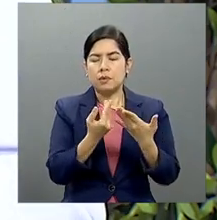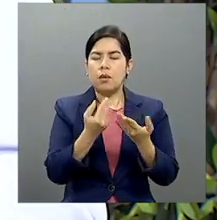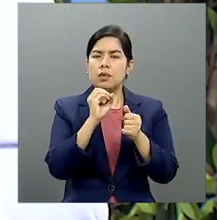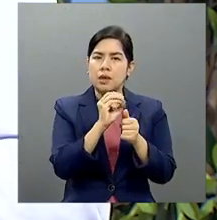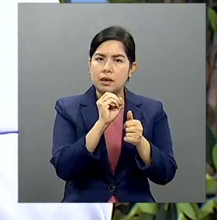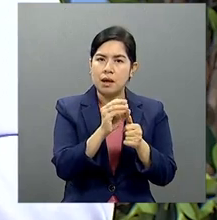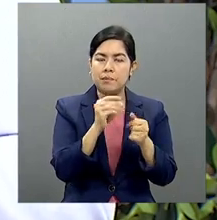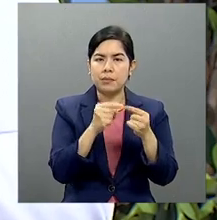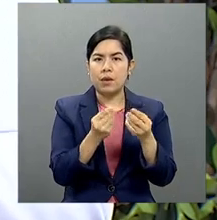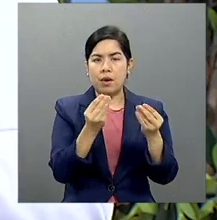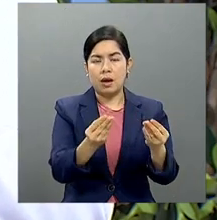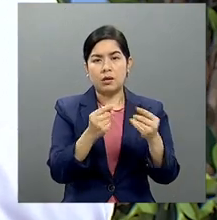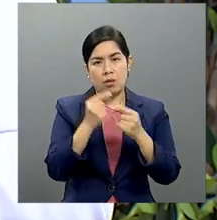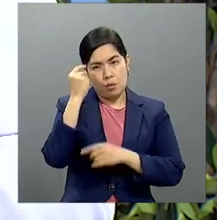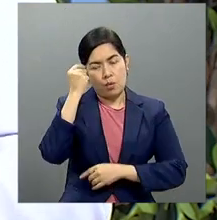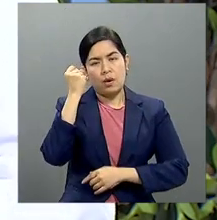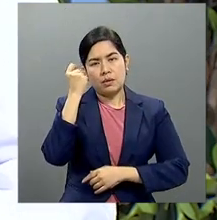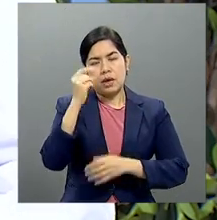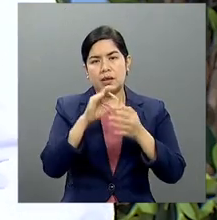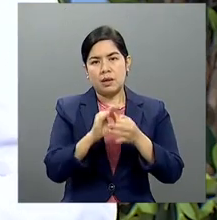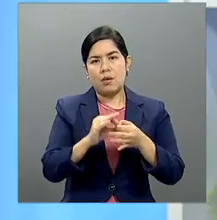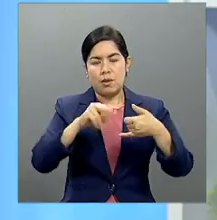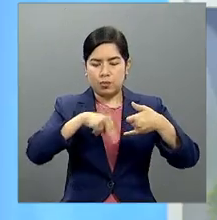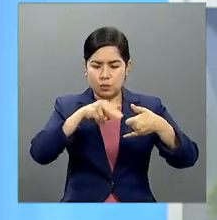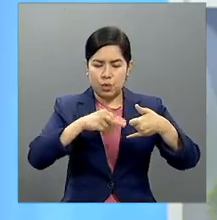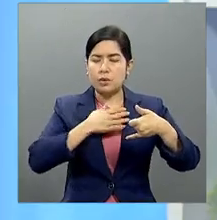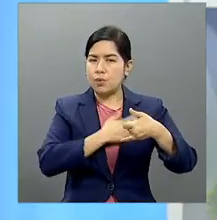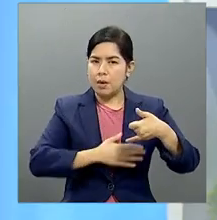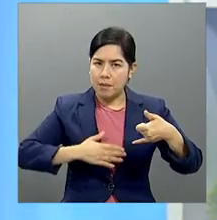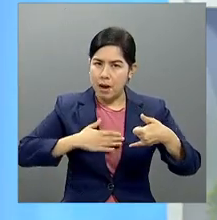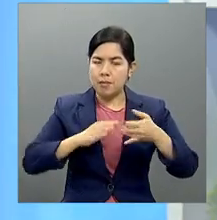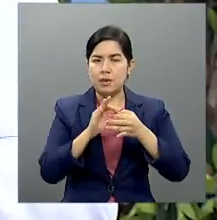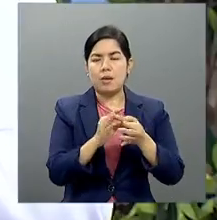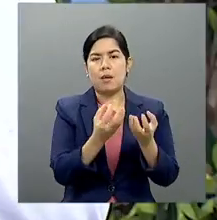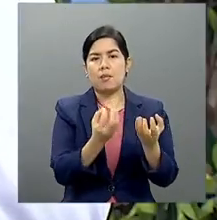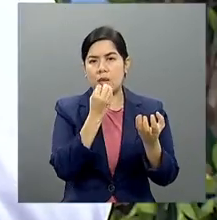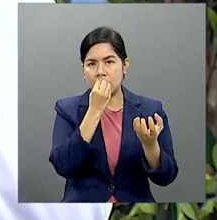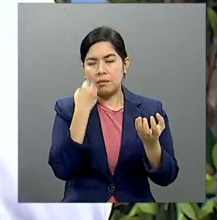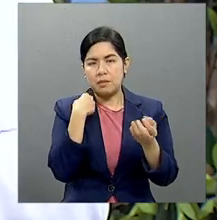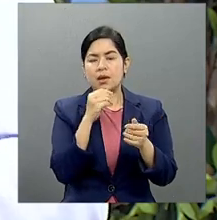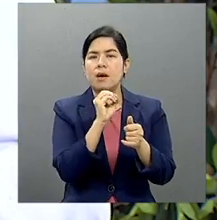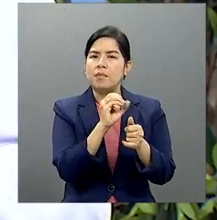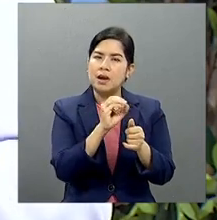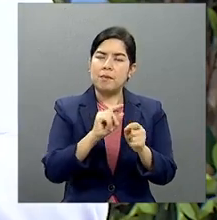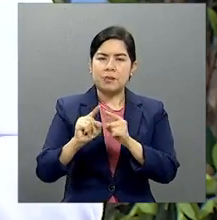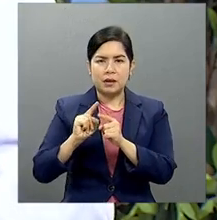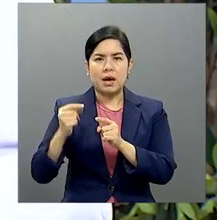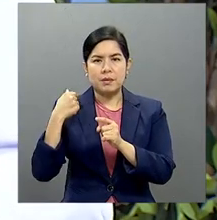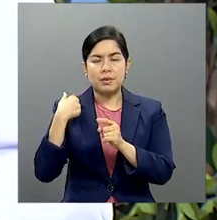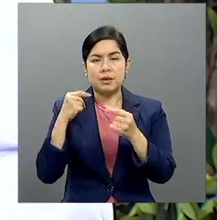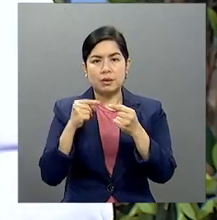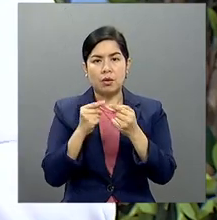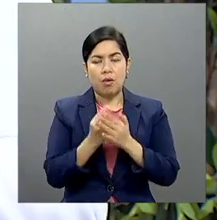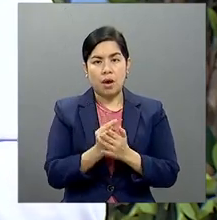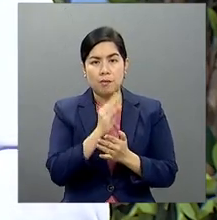แลสุขภาพแล้วก็ในเรื่องของการดูแลการรับประทานอาหารรวมถึงคำแนะนำต่างๆการตรวจแล้วก็การเจอคุณหมอโรค